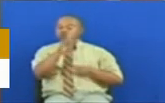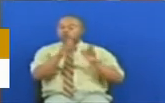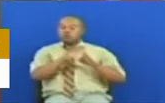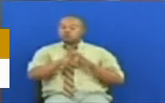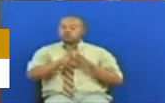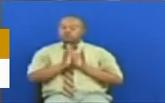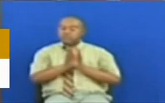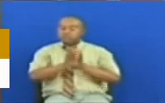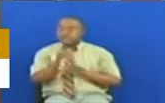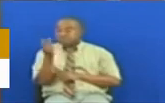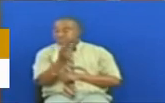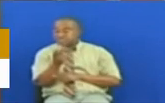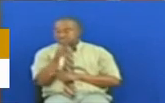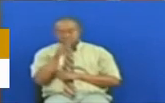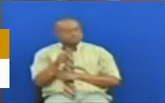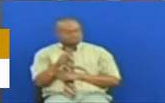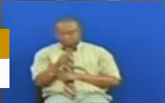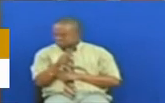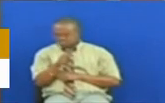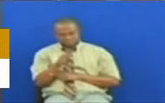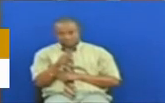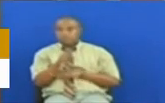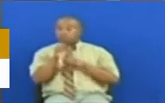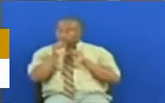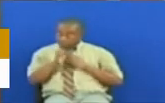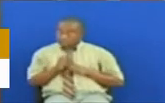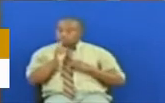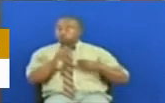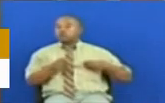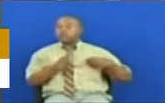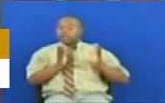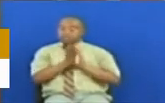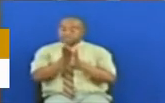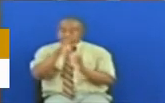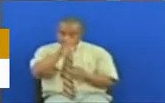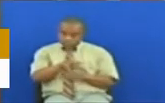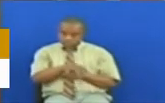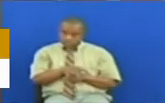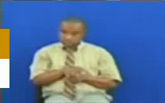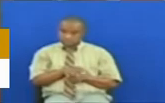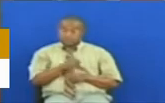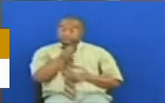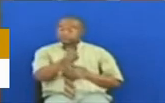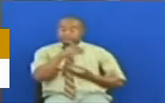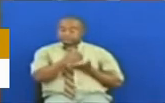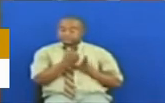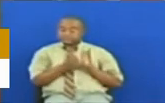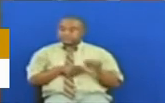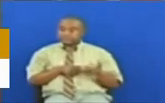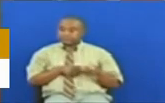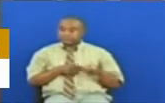kama tunasema kwamba kitatufaidisha. Ni lazima tuwe na vyombo vingi, na hii sekta kama walivyozungumza wengine